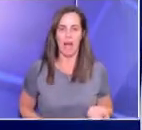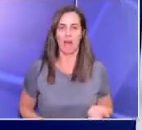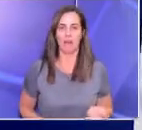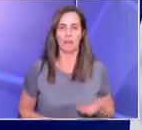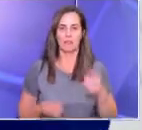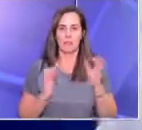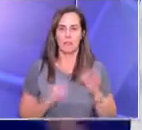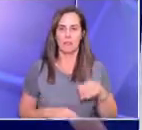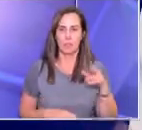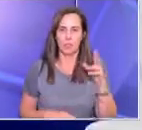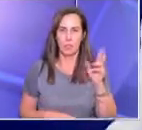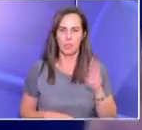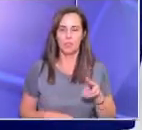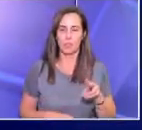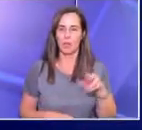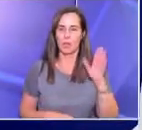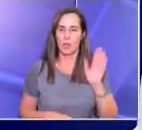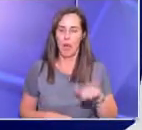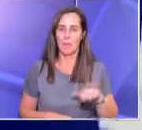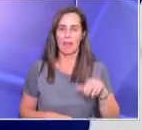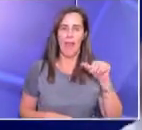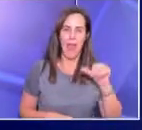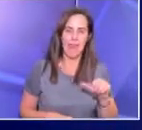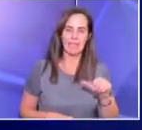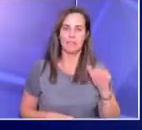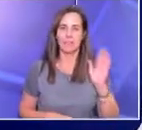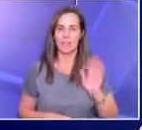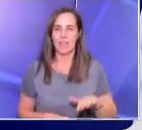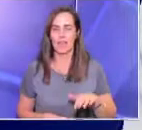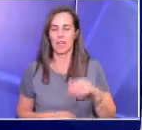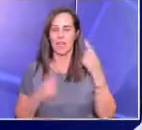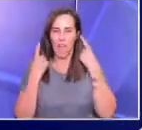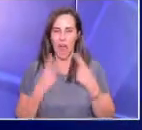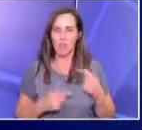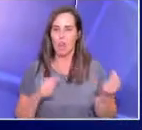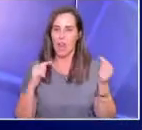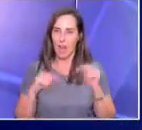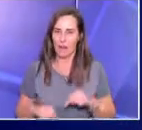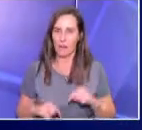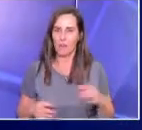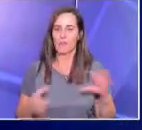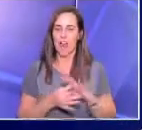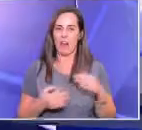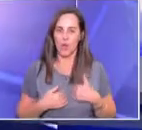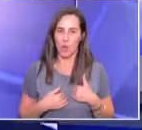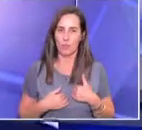אלא באמת יש קריאה גם לזאב אלקין, גם למחנה שלו וגם למחנה של דויץ', לבוא ולחבור